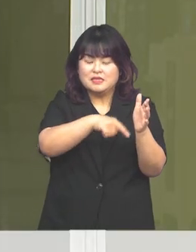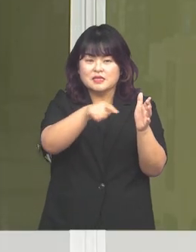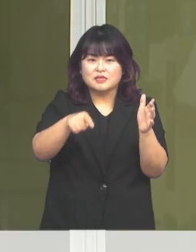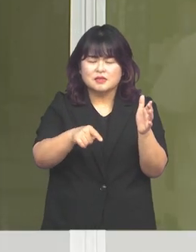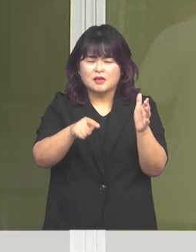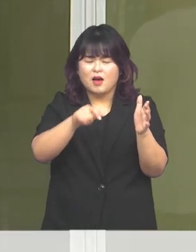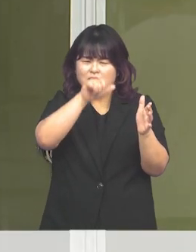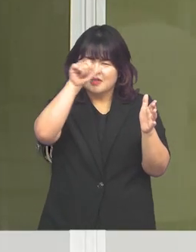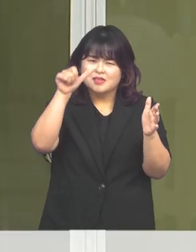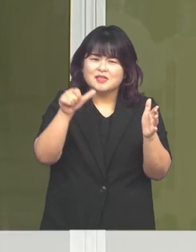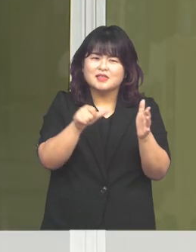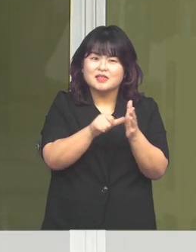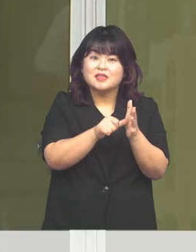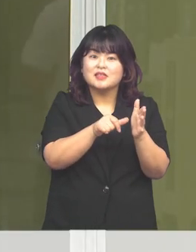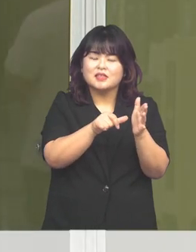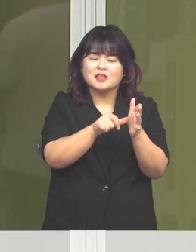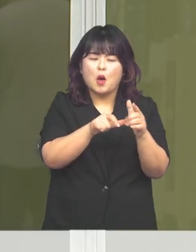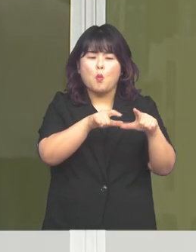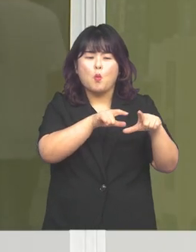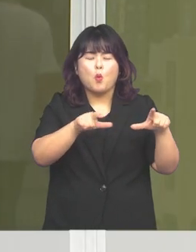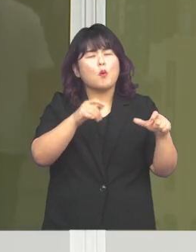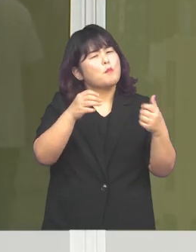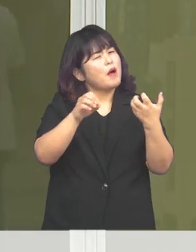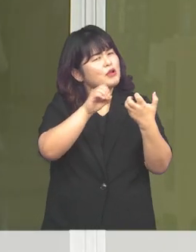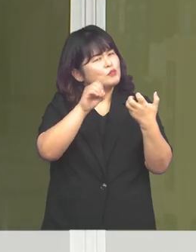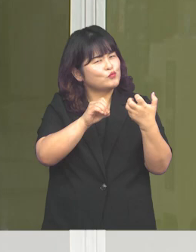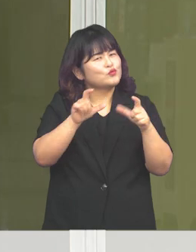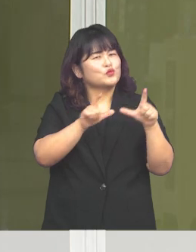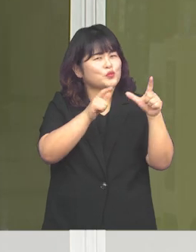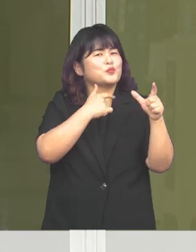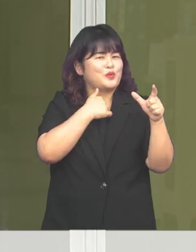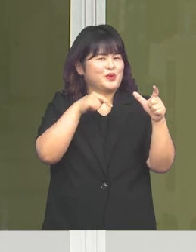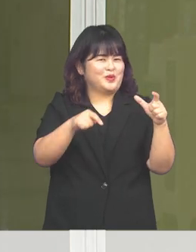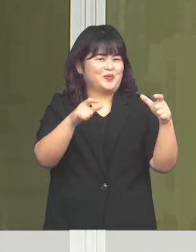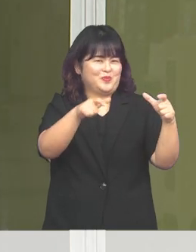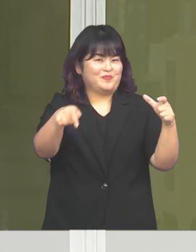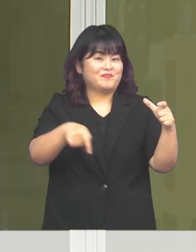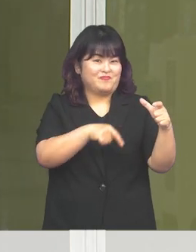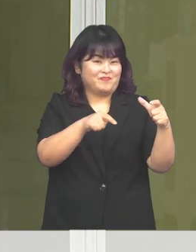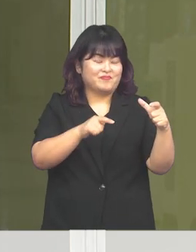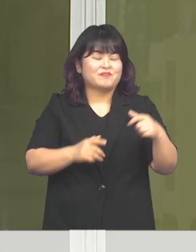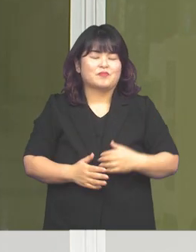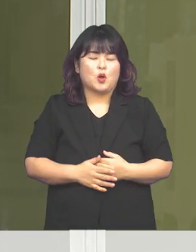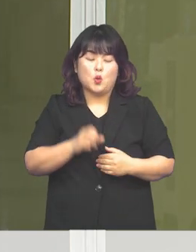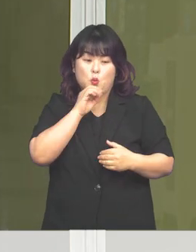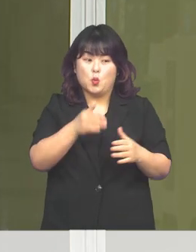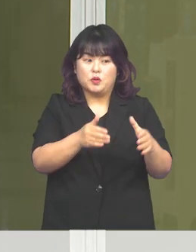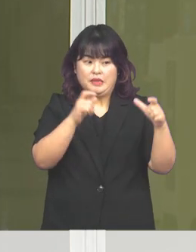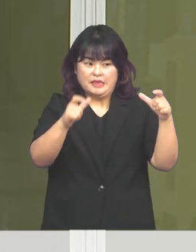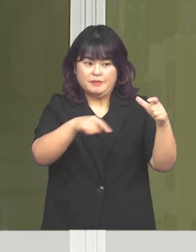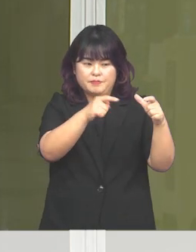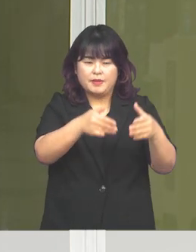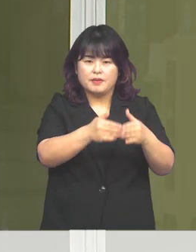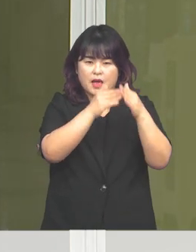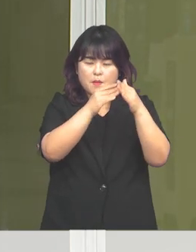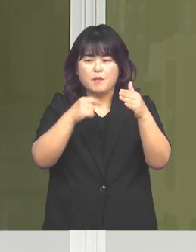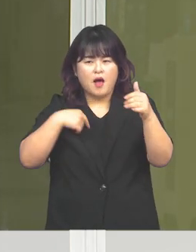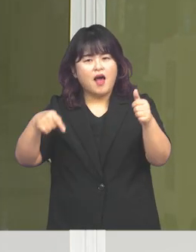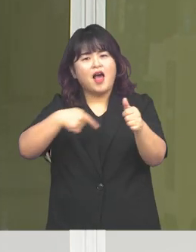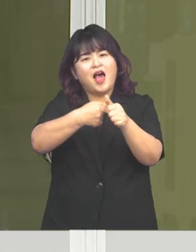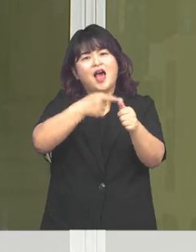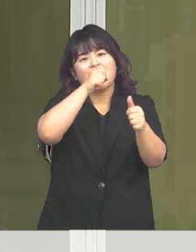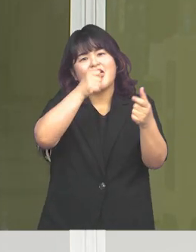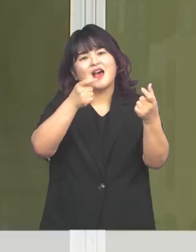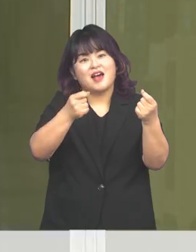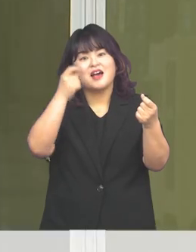용인에서 인생에 그래도 한 80%는 살았으니까 용인에 팀 생기면 용인 따라가야 되지 않나 그렇게